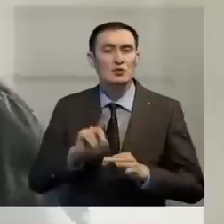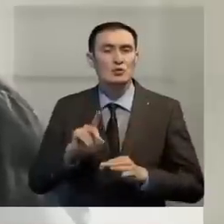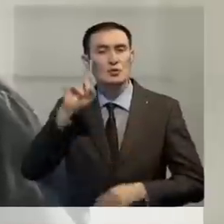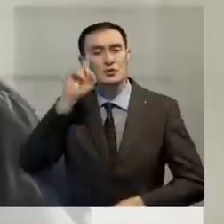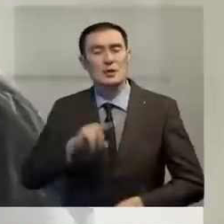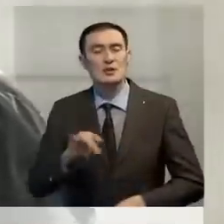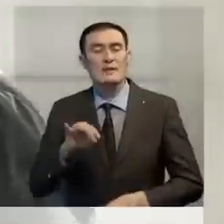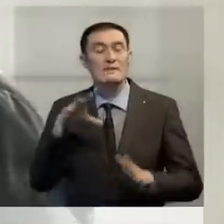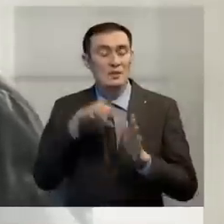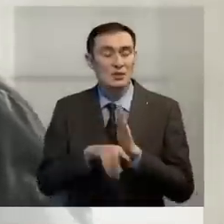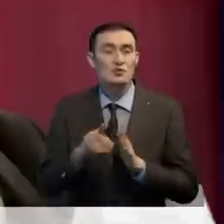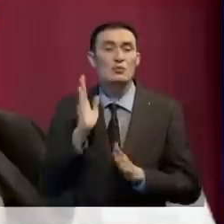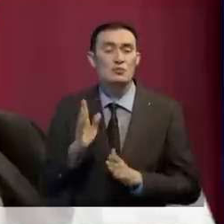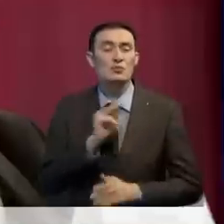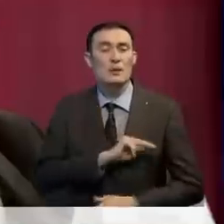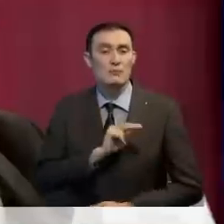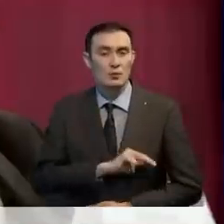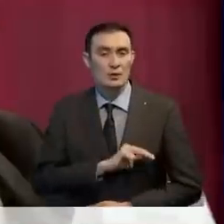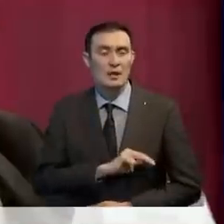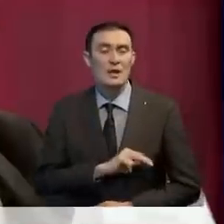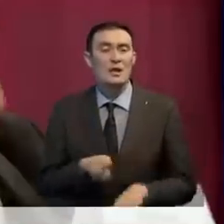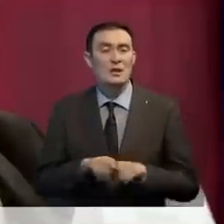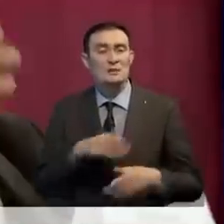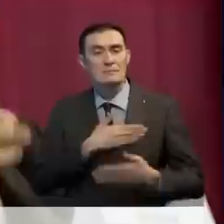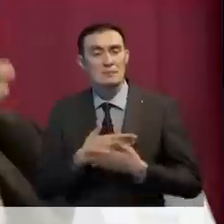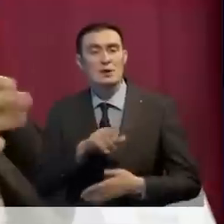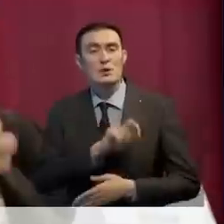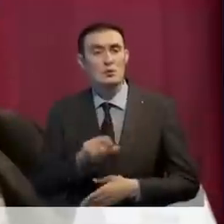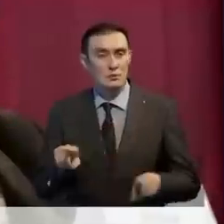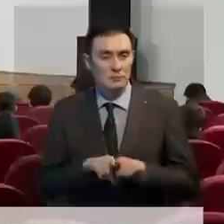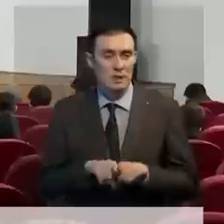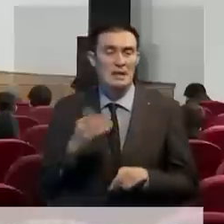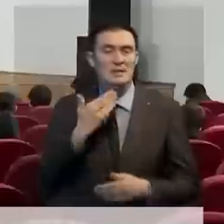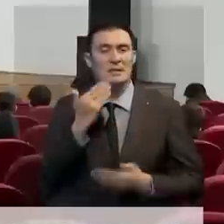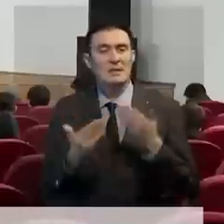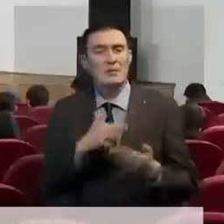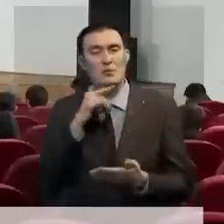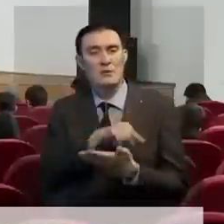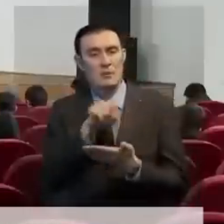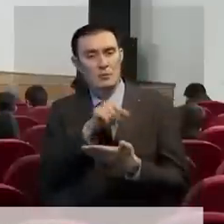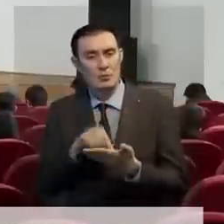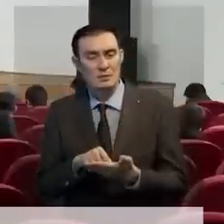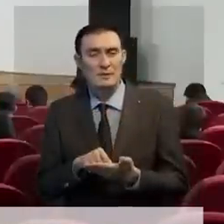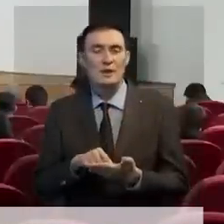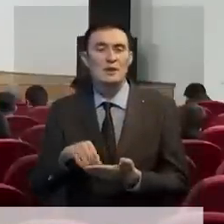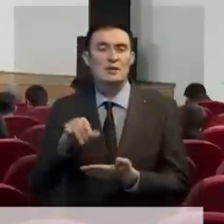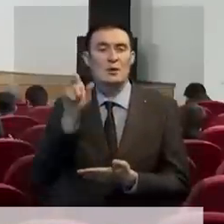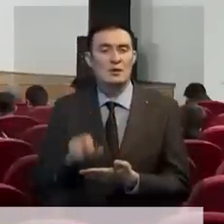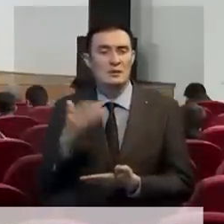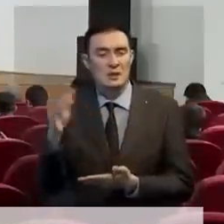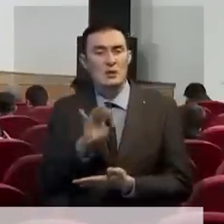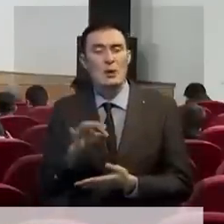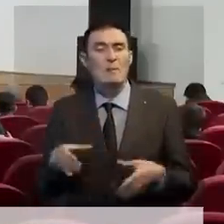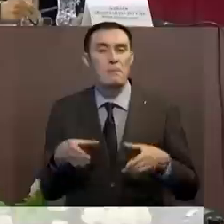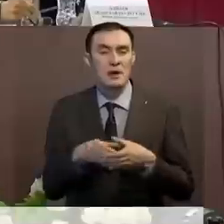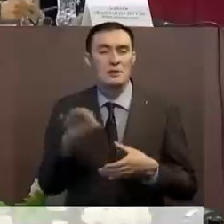они значат и как будут работать. Не остались равнодушными и сами жители региона. Они задавали много вопросов и о кандидате, и о